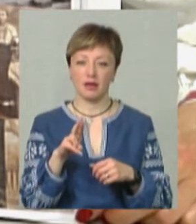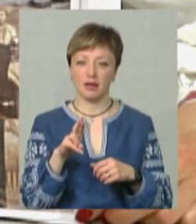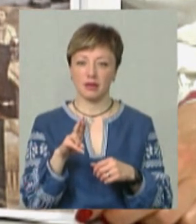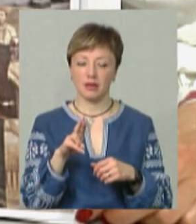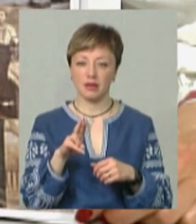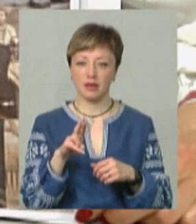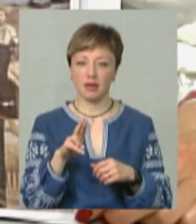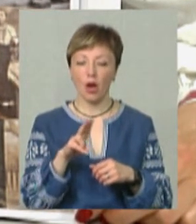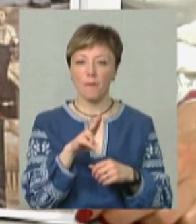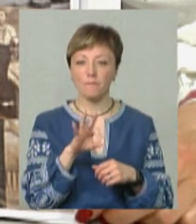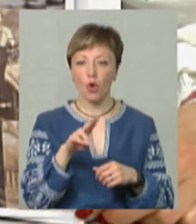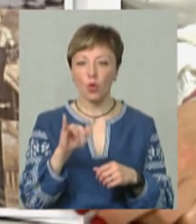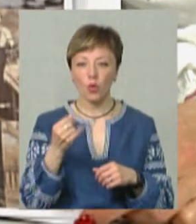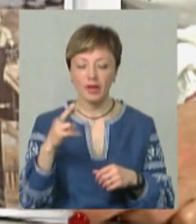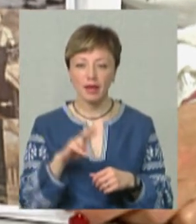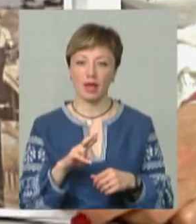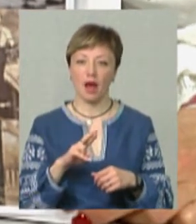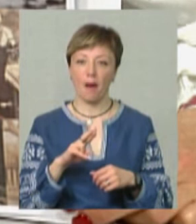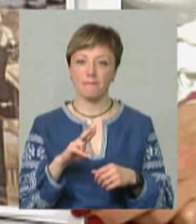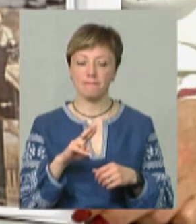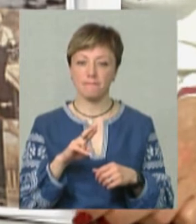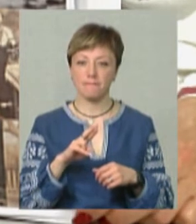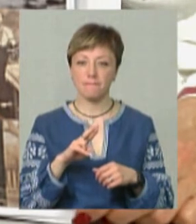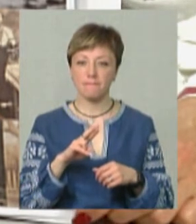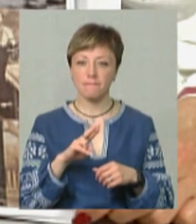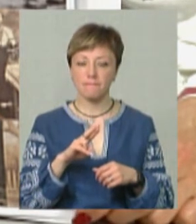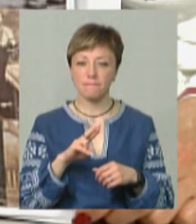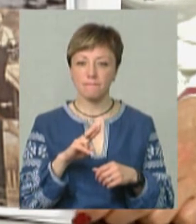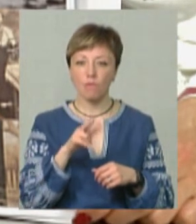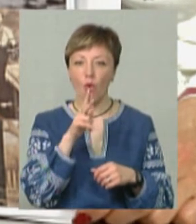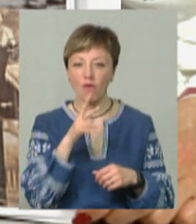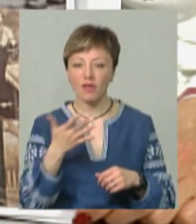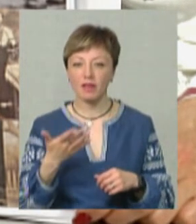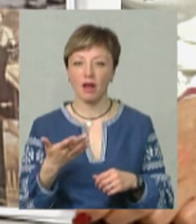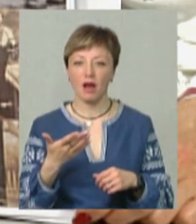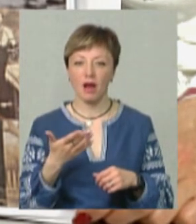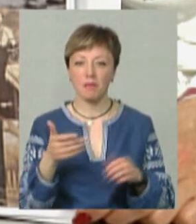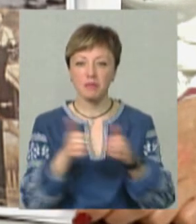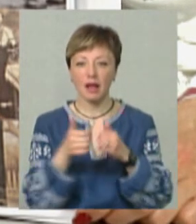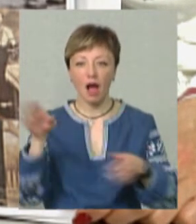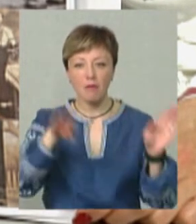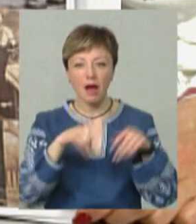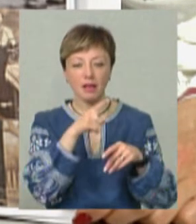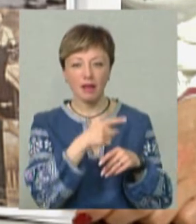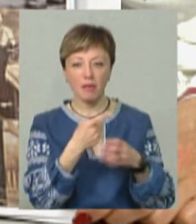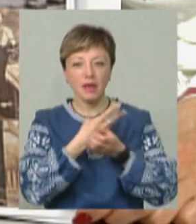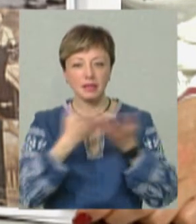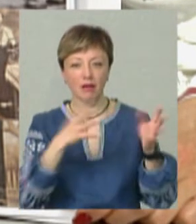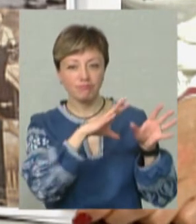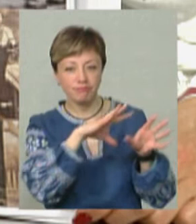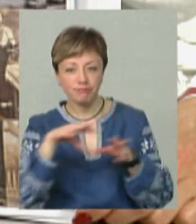районами, Покуттям, Буковиною, тобто це ближче до Карпат, там все яскраве, от вони і те, і перебрали. Тобто в